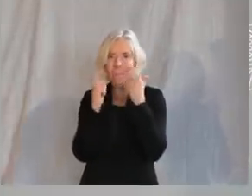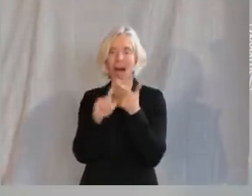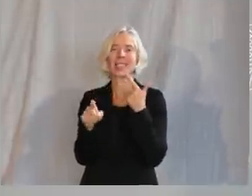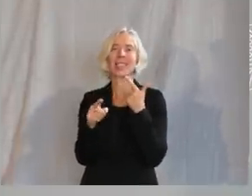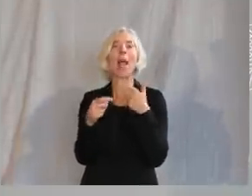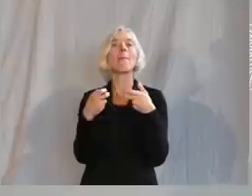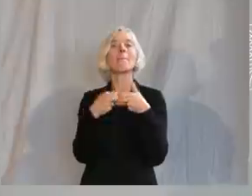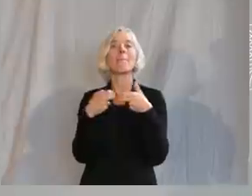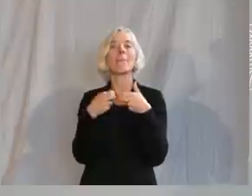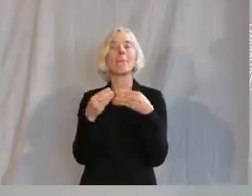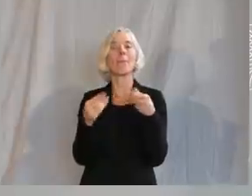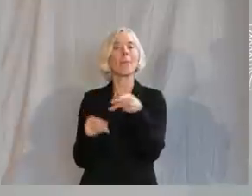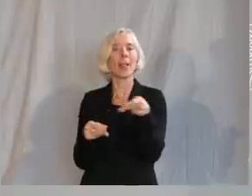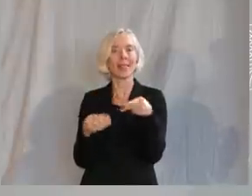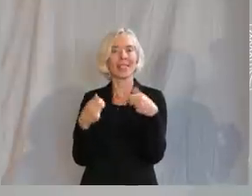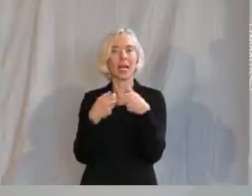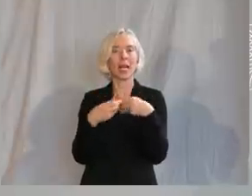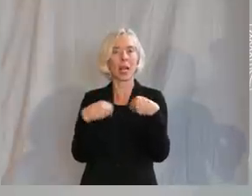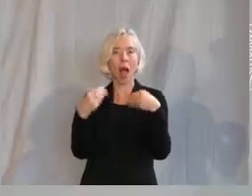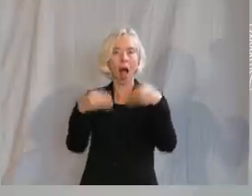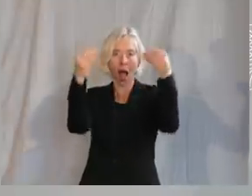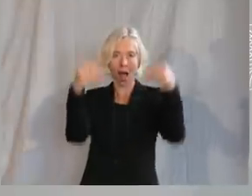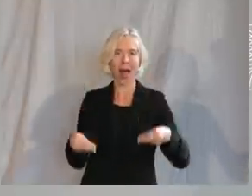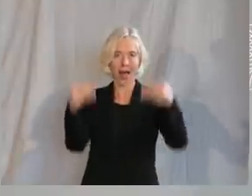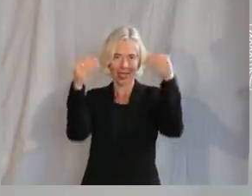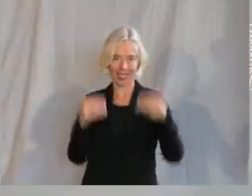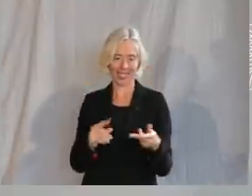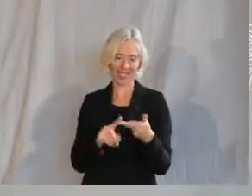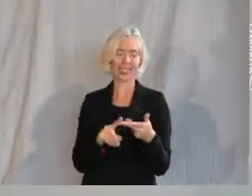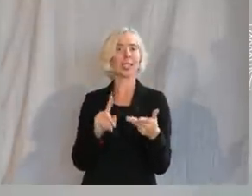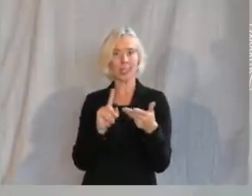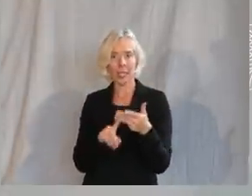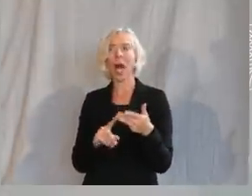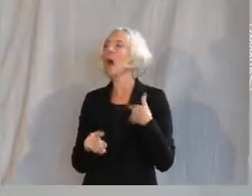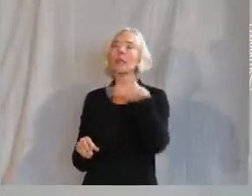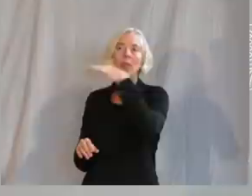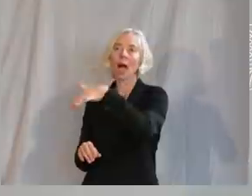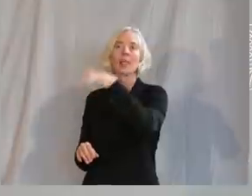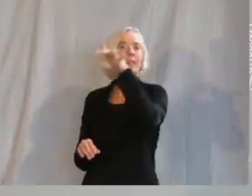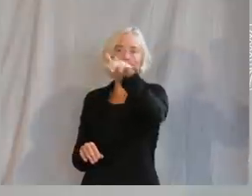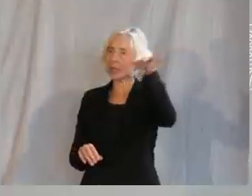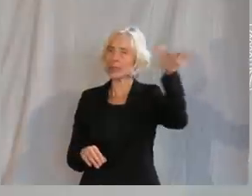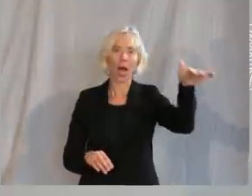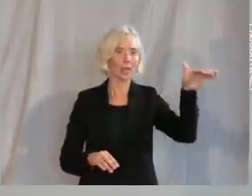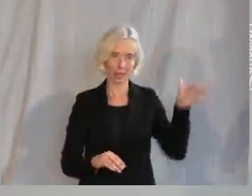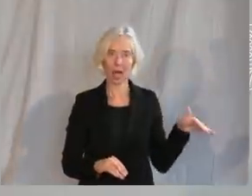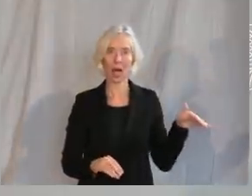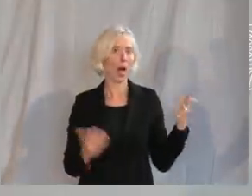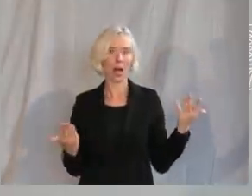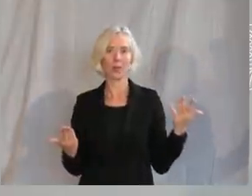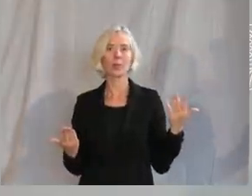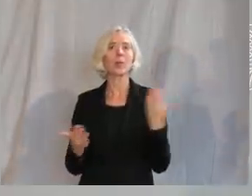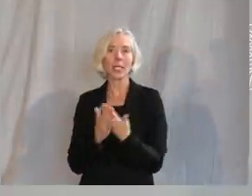und so weiter. Und es bringt halt nichts, da hatten wir es gestern erst drüber, dass Plexiglasscheiben installiert werden, aber das Warengeschäft nebendran stattfindet. Also